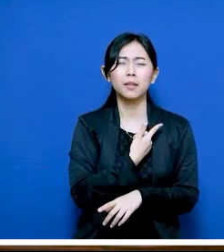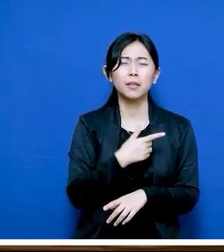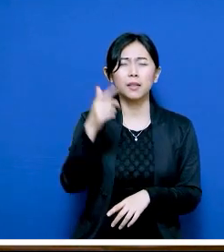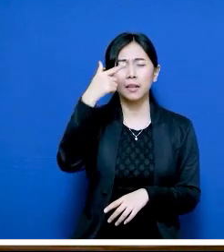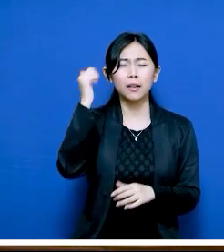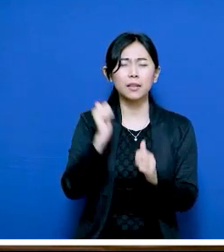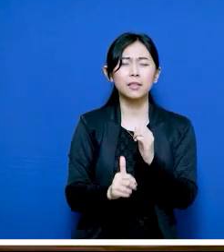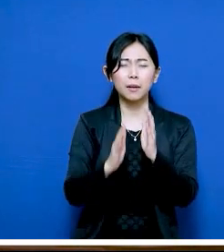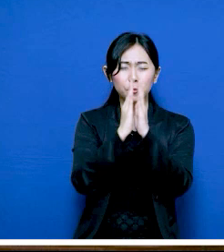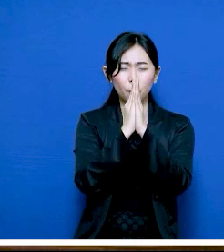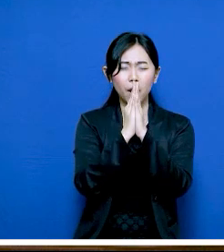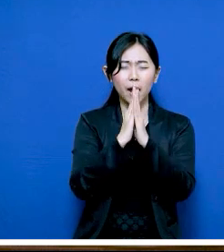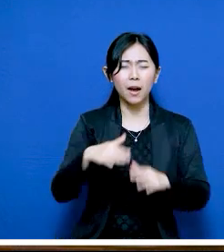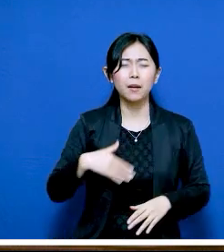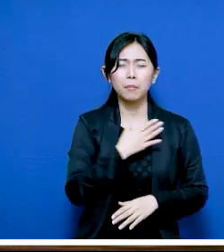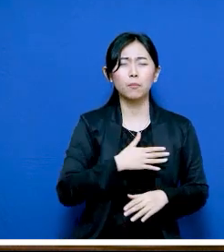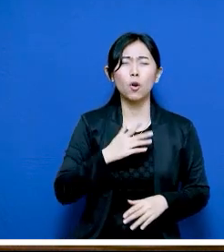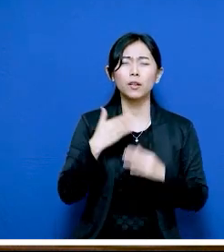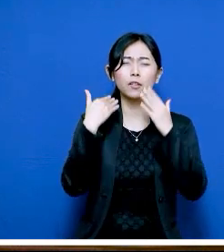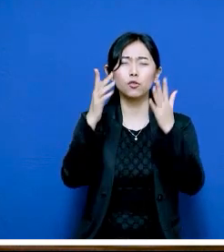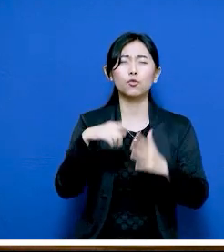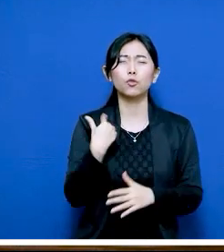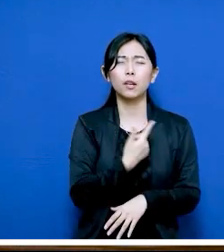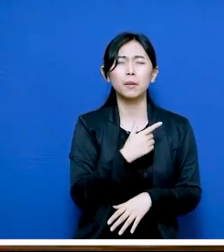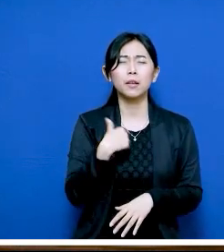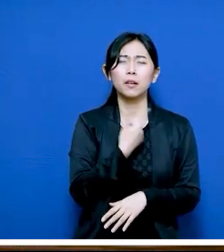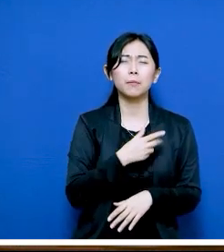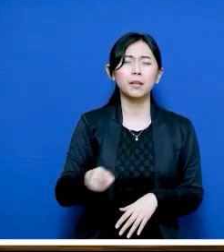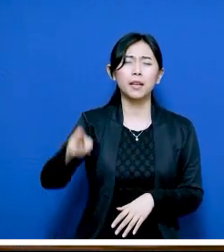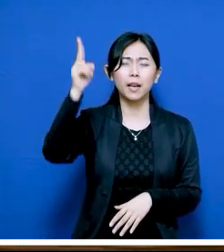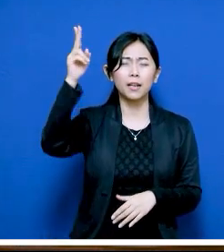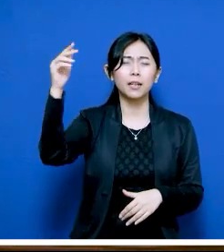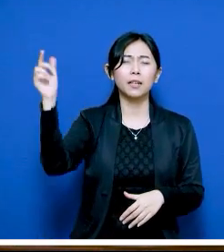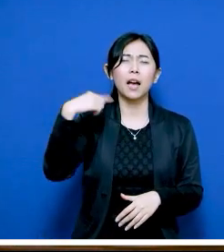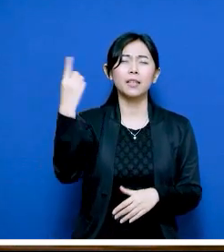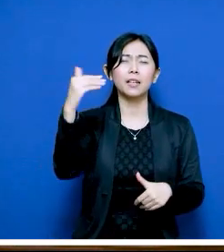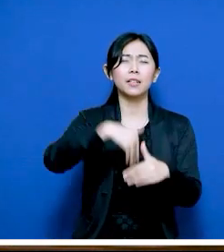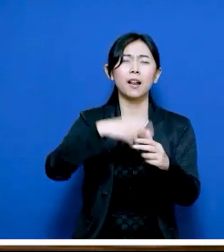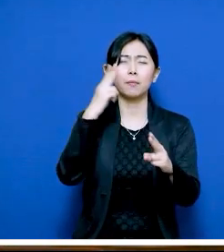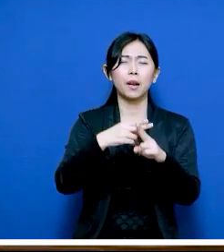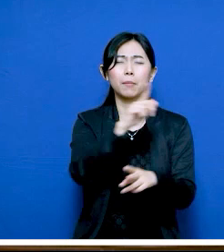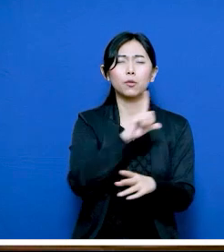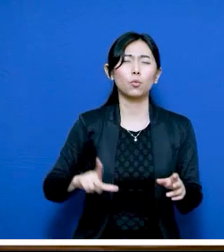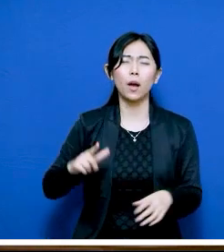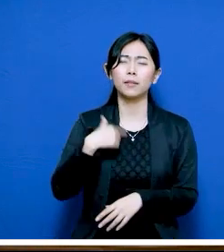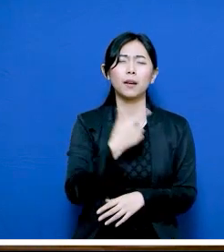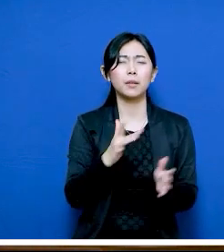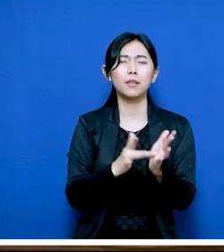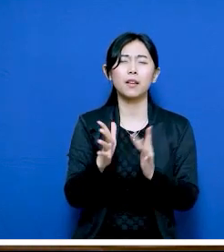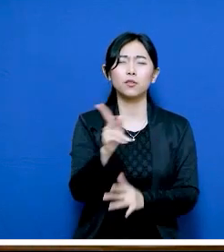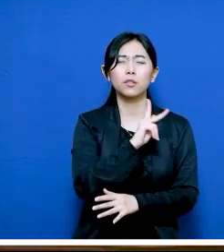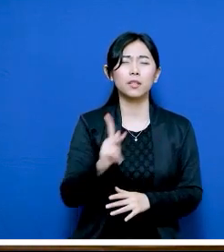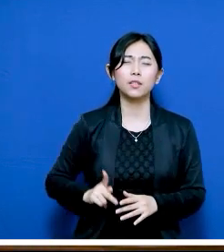setiap doa-doa, permohonan-permohonan dan syukur kami ini kami naikkan hanya di dalam nama Tuhan kami Yesus